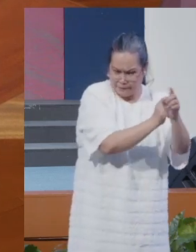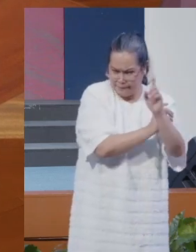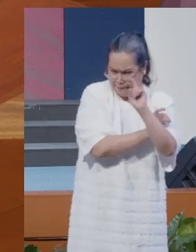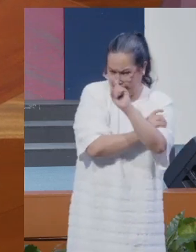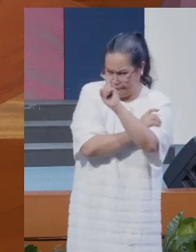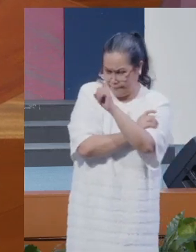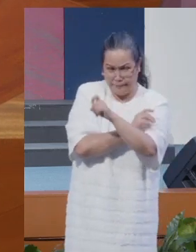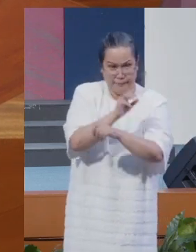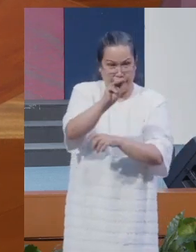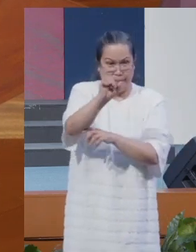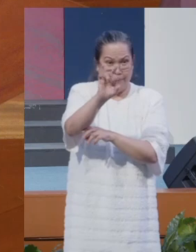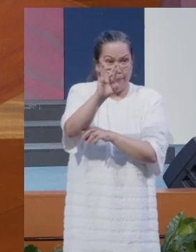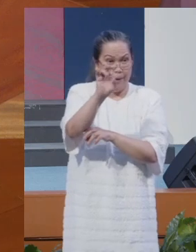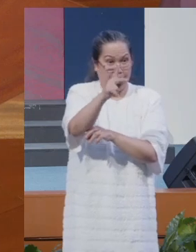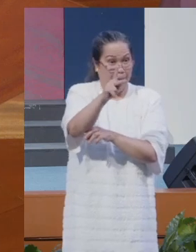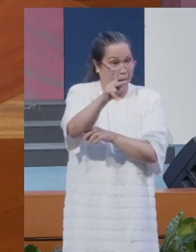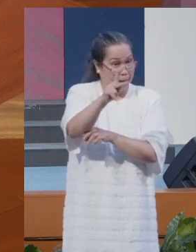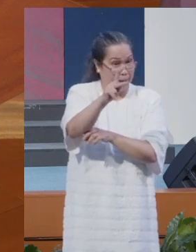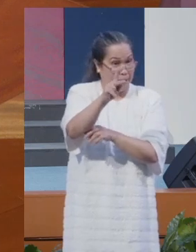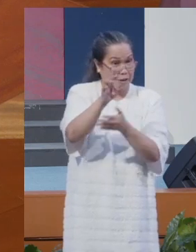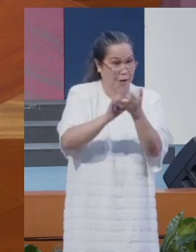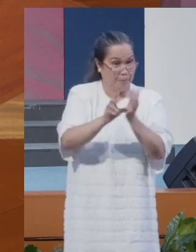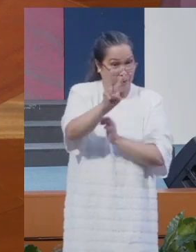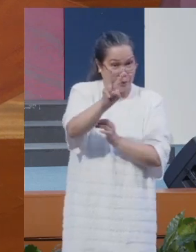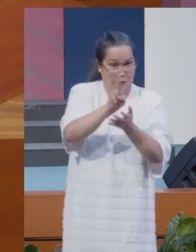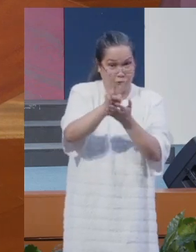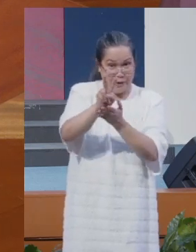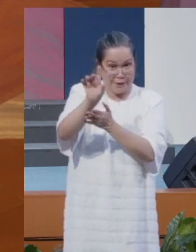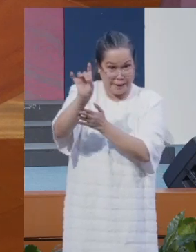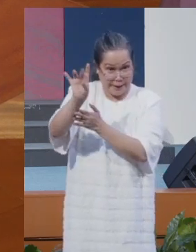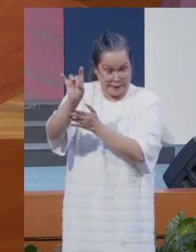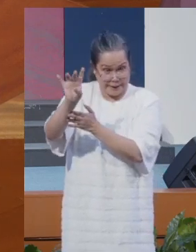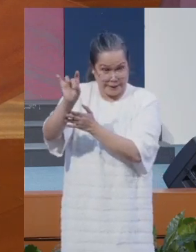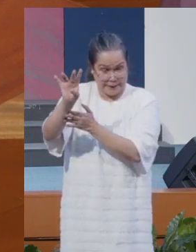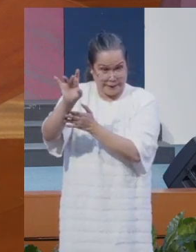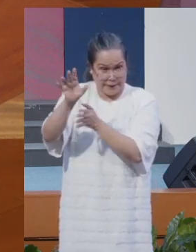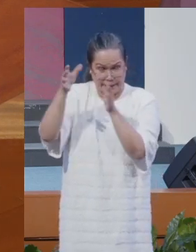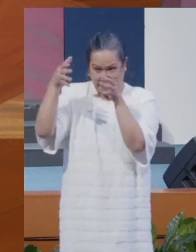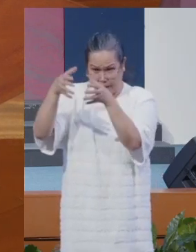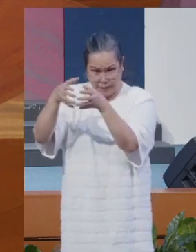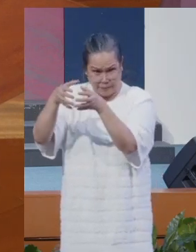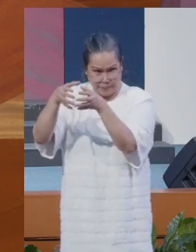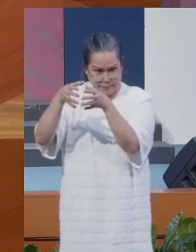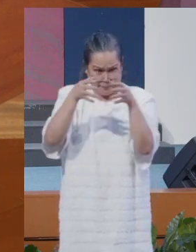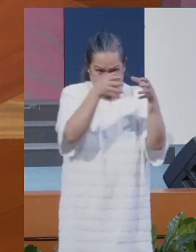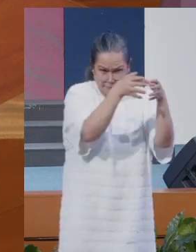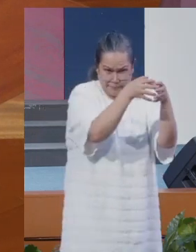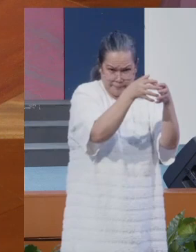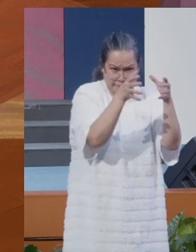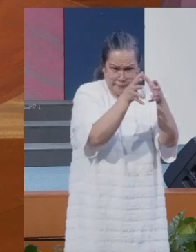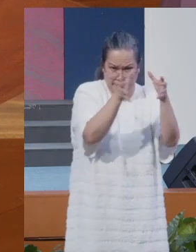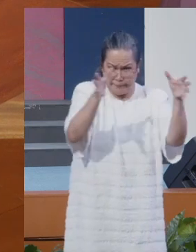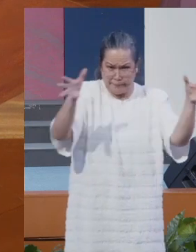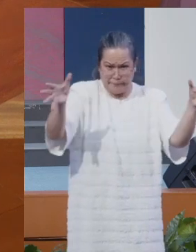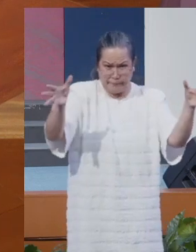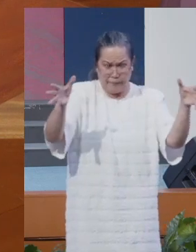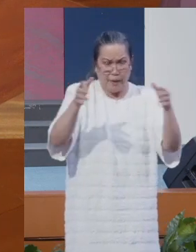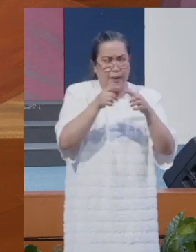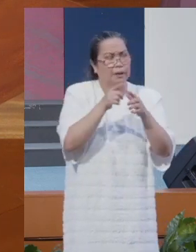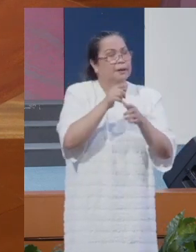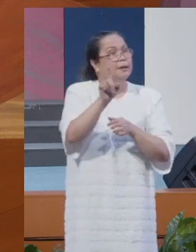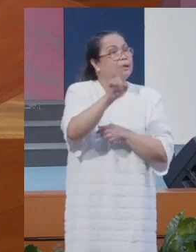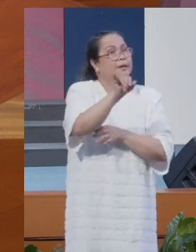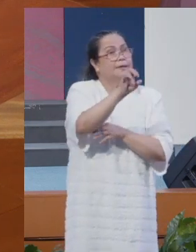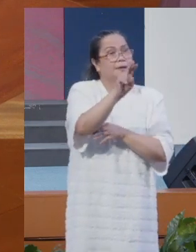Pero sa Mark chapter 2, verse 18, parang iba yung nagtanong, mas generic, no? Now